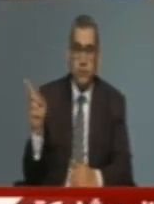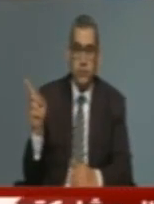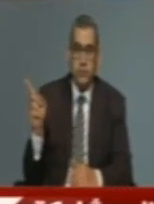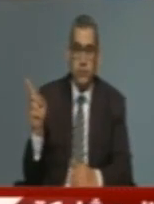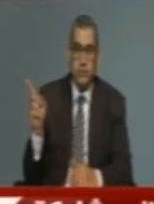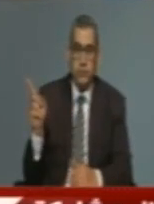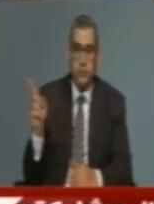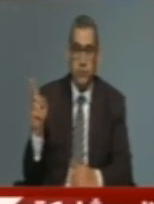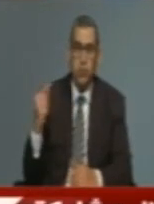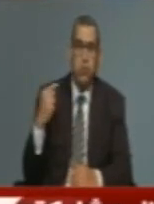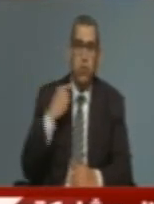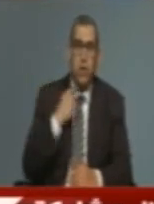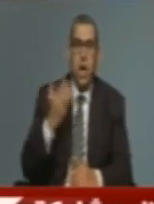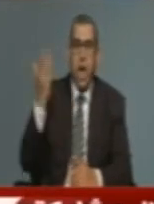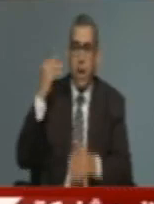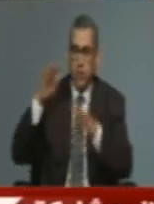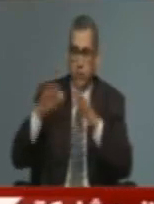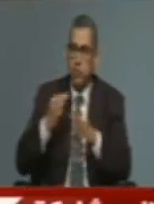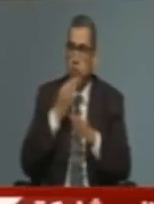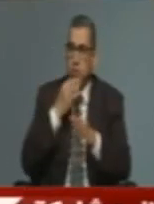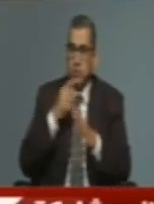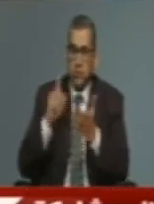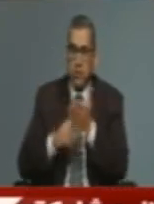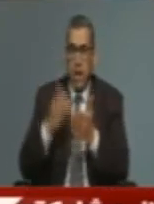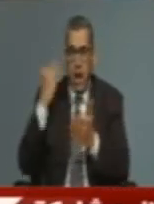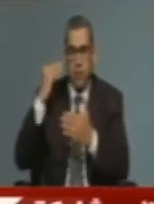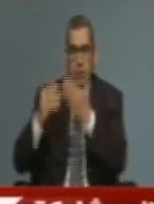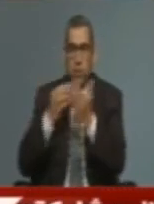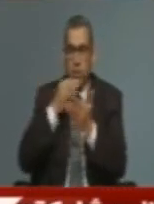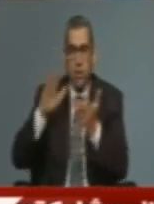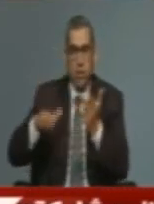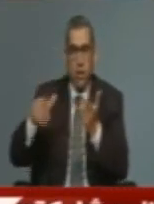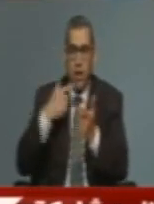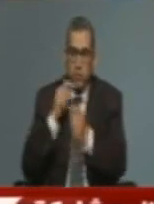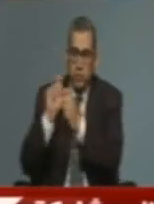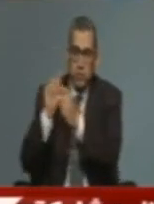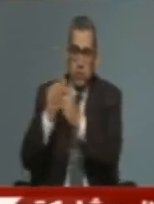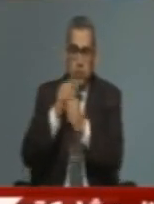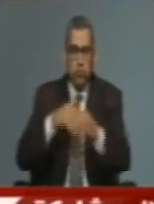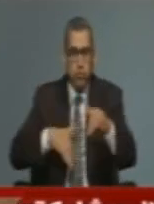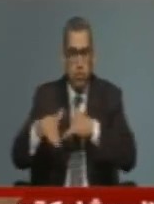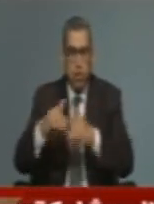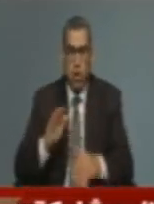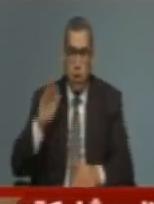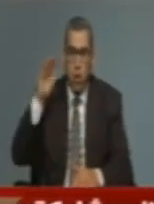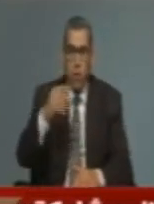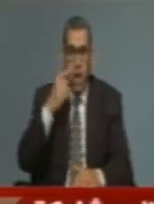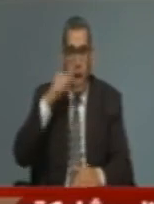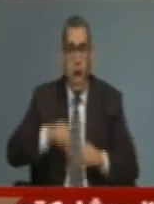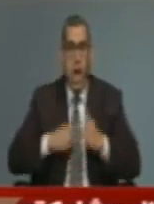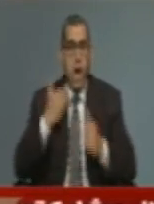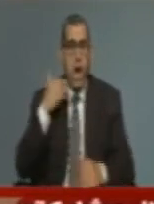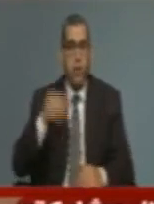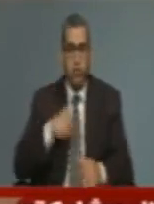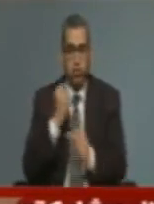النقص اللي كان موجود قبل كده، أو العجز اللي كان موجود قبل كده في مرافقها. أنت بتقول حياة كريمة، إحنا شغالين في